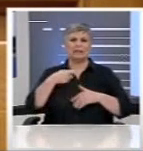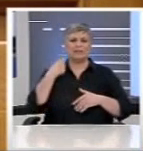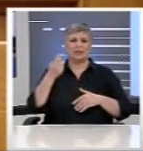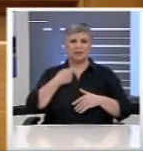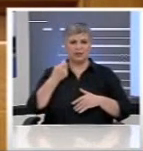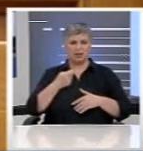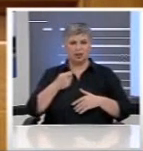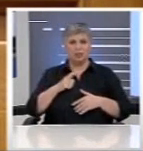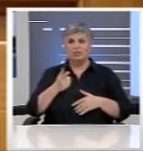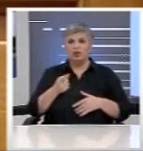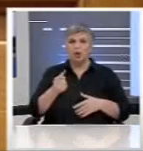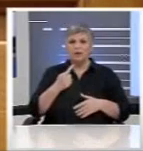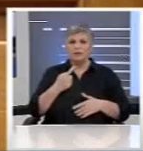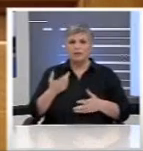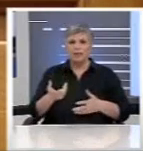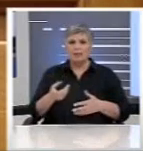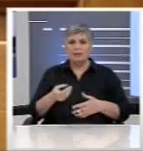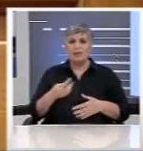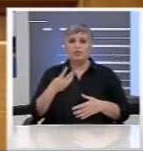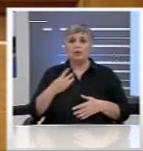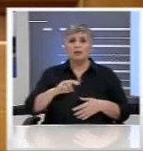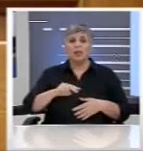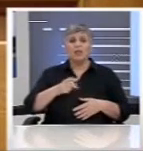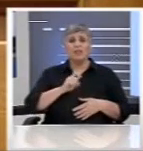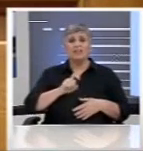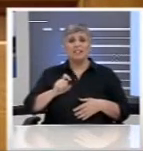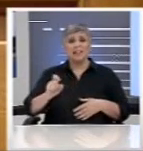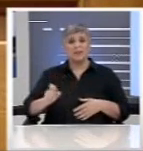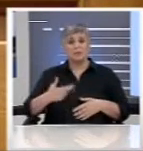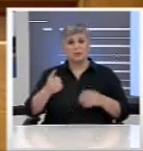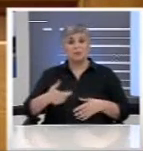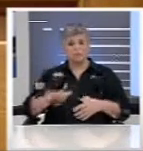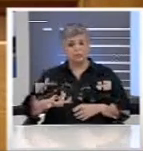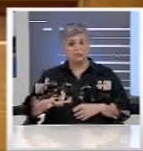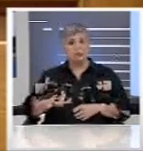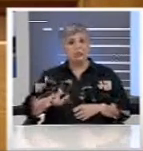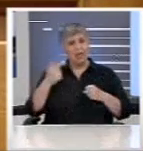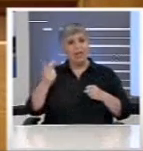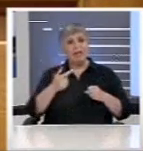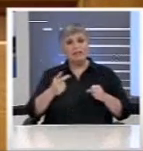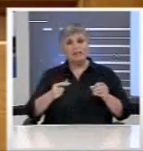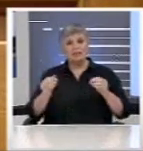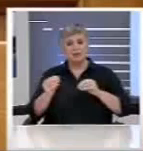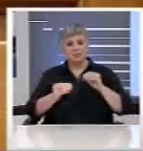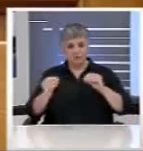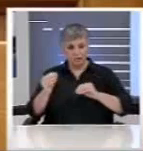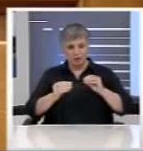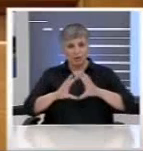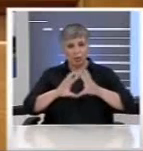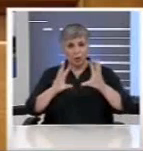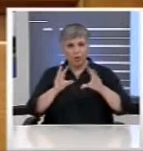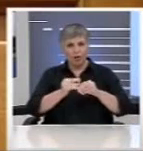Γιατί? Γιατί συνυπολογίζεται τον τρίτο δανεισμό, τον οποίο πήραμε για να αποπληρώσουμε προηγούμενα